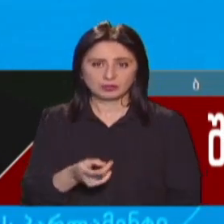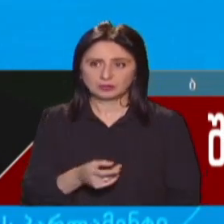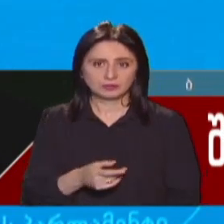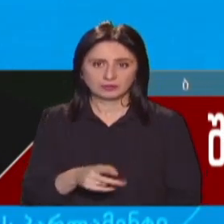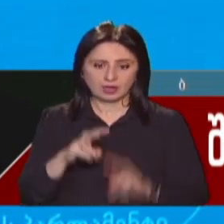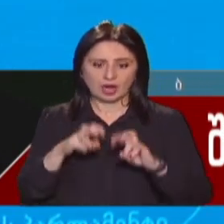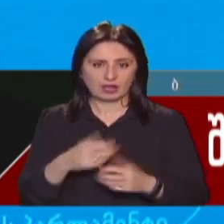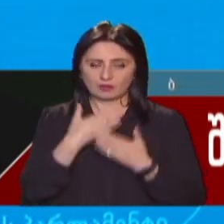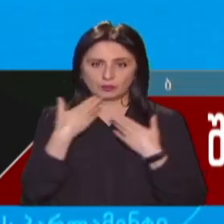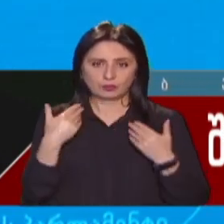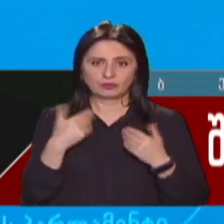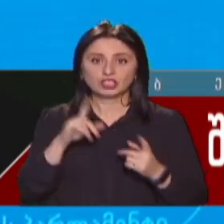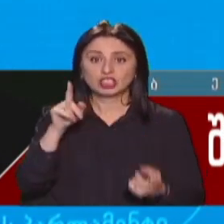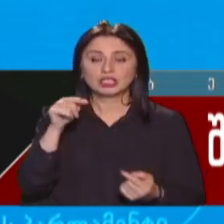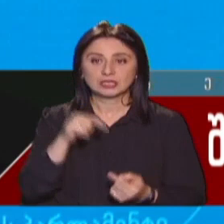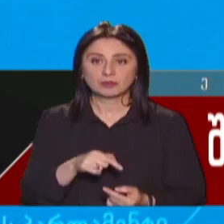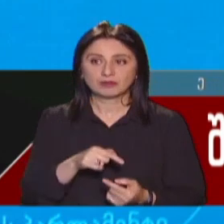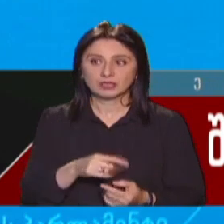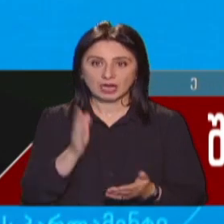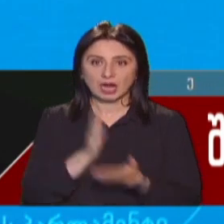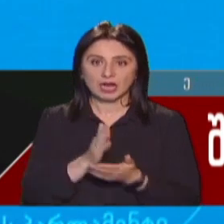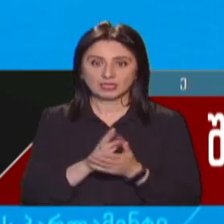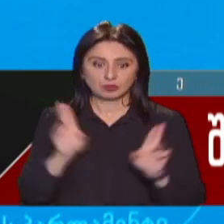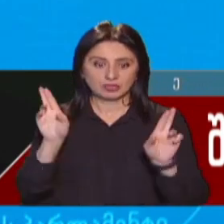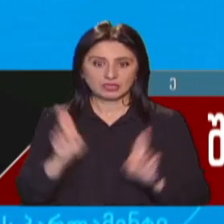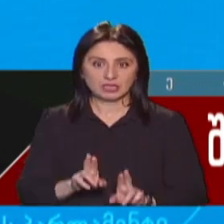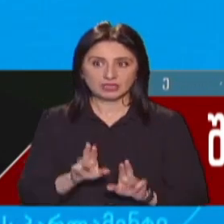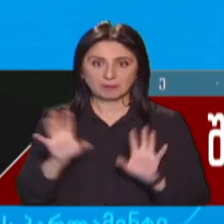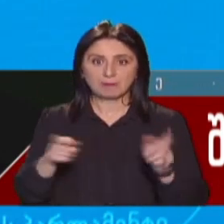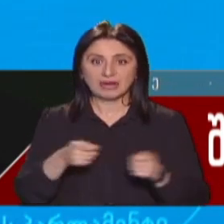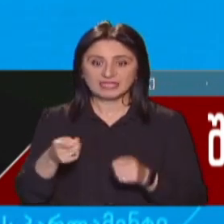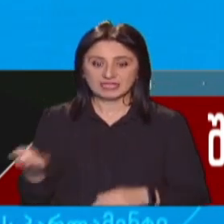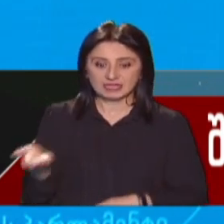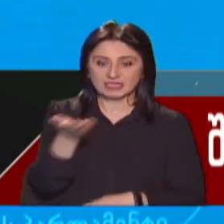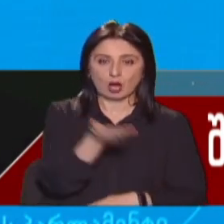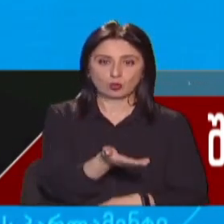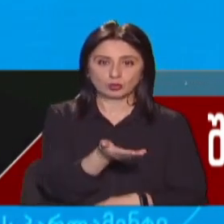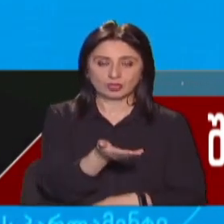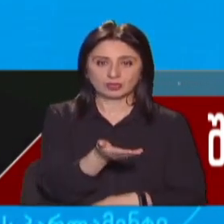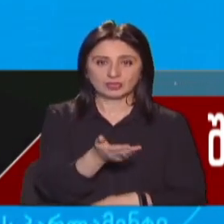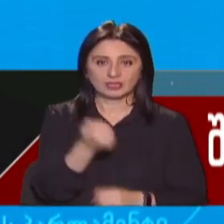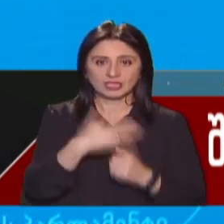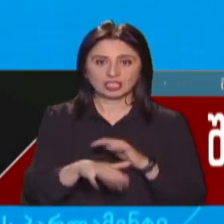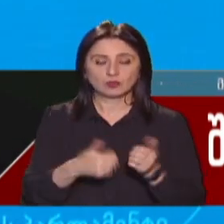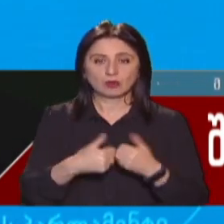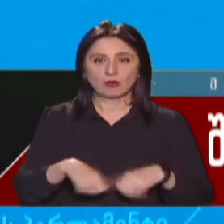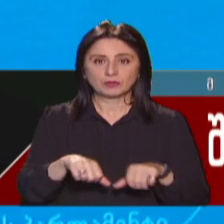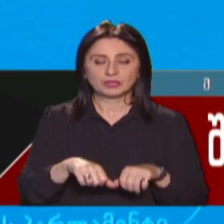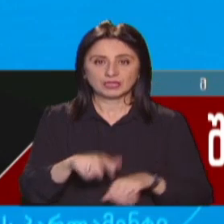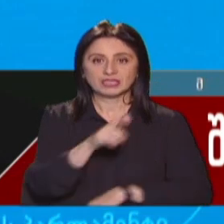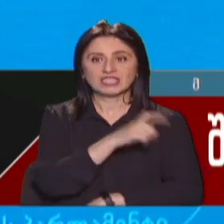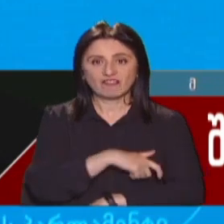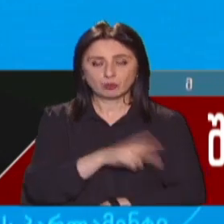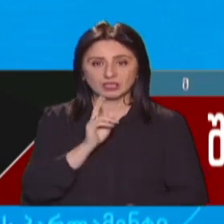არ განიხილება. შესაბამისად, არსებობს წესი, როდესაც პრეზიდენტი წარუდგენს ცესკოს